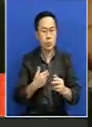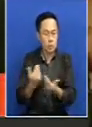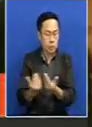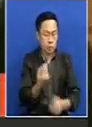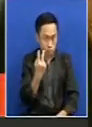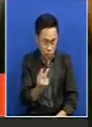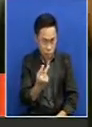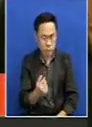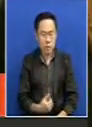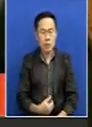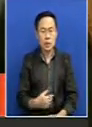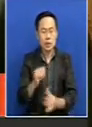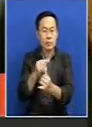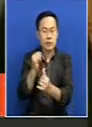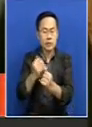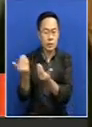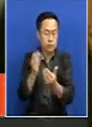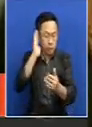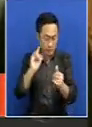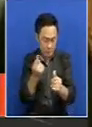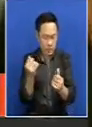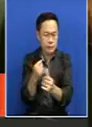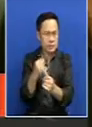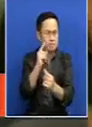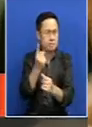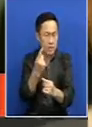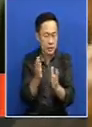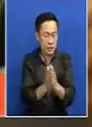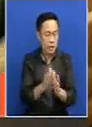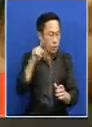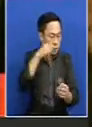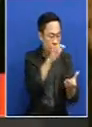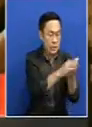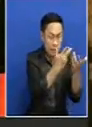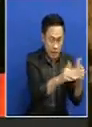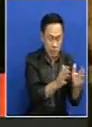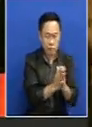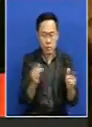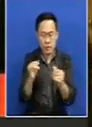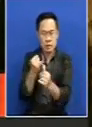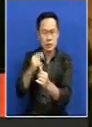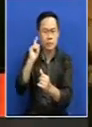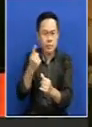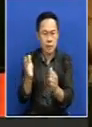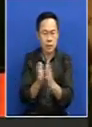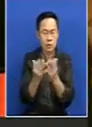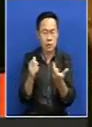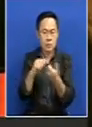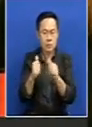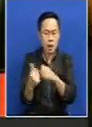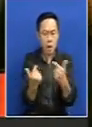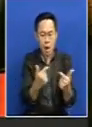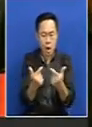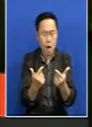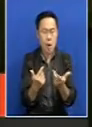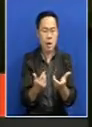นแล้วก็รู้จักคบหากับลูกชายตัวเองมาได้สักระยะต่อมาทราบว่าลูกชายกับฝ่ายหญิงเริ่มมีปัญหาระห